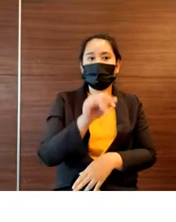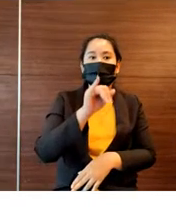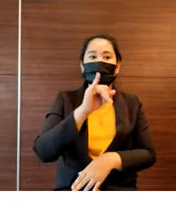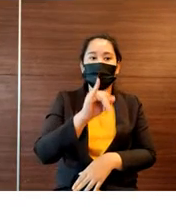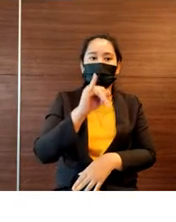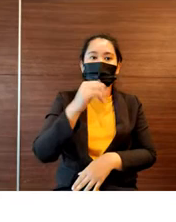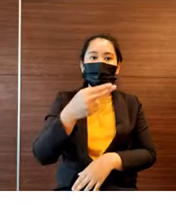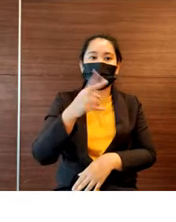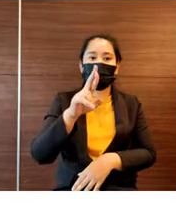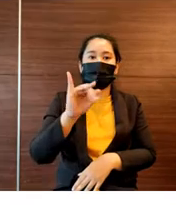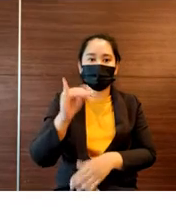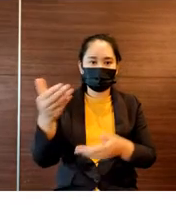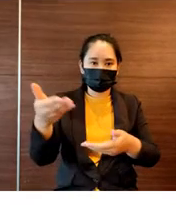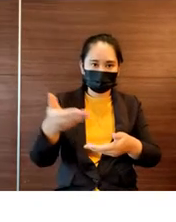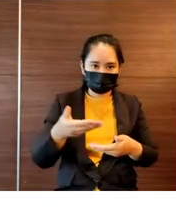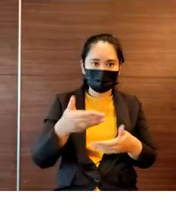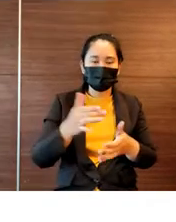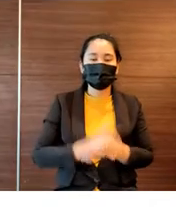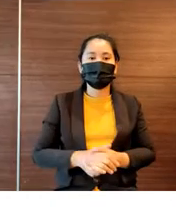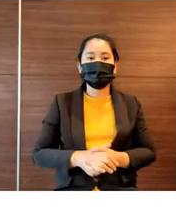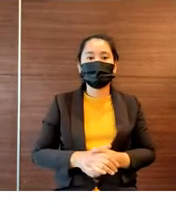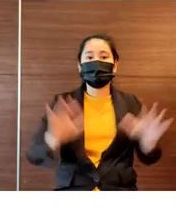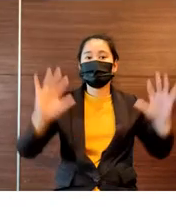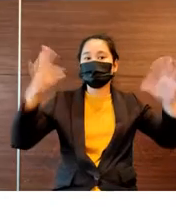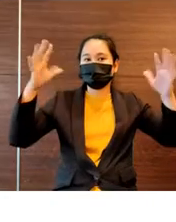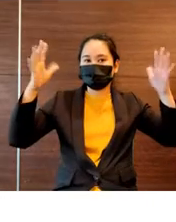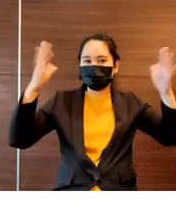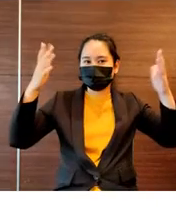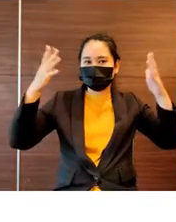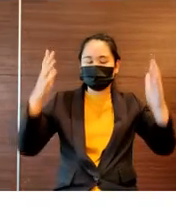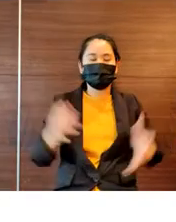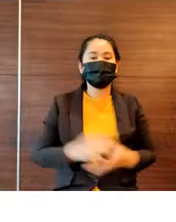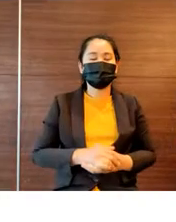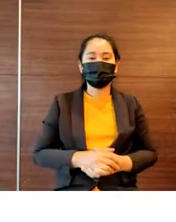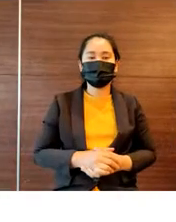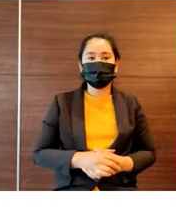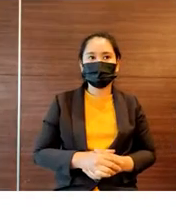ชิญค่ะปรบมือต้อนรับหน่อยเน